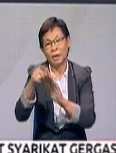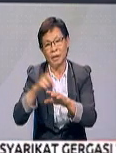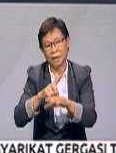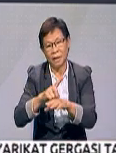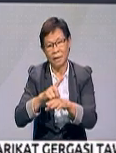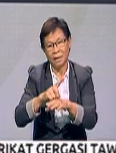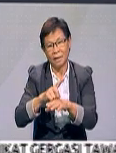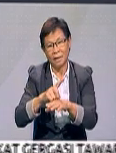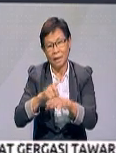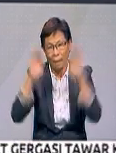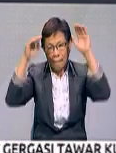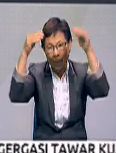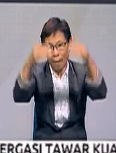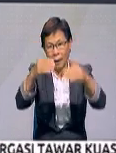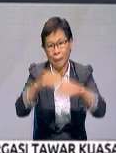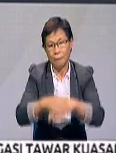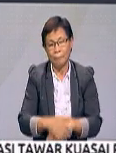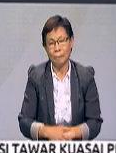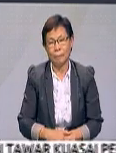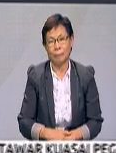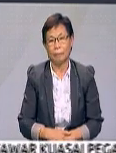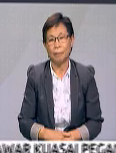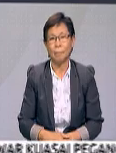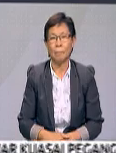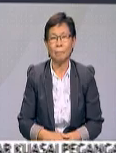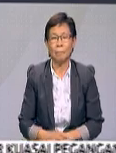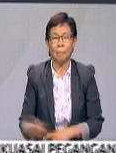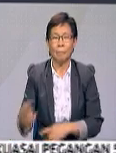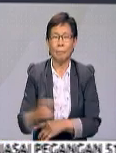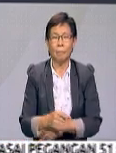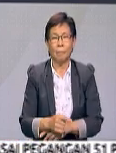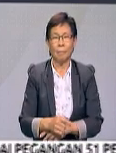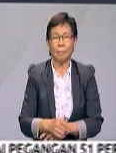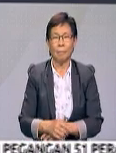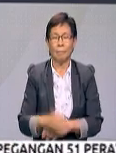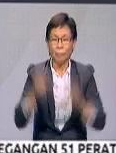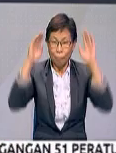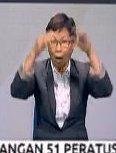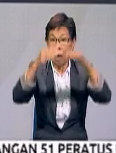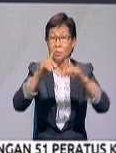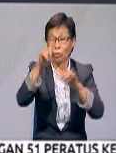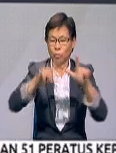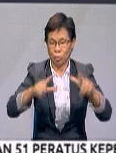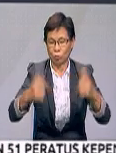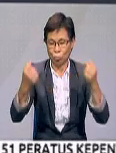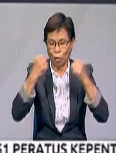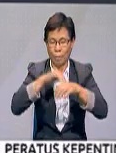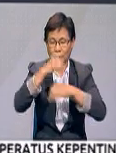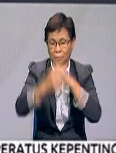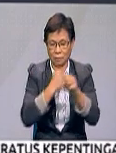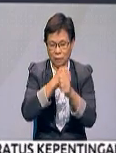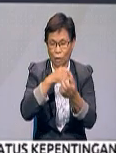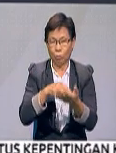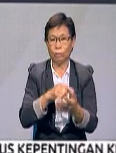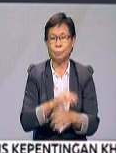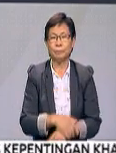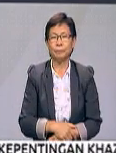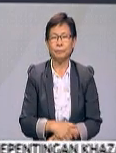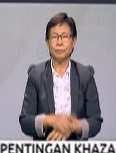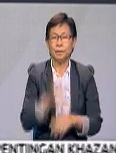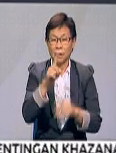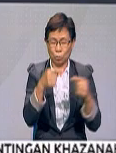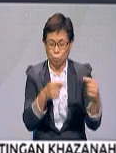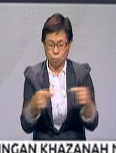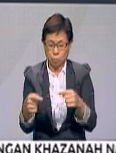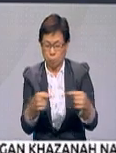baik. Dan malam ini Pahang pun kita tahu satu pasukan yang kuat pada tahun ini. Memang satu permainan yang begitu